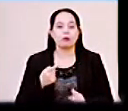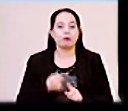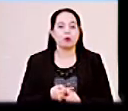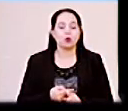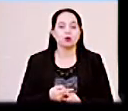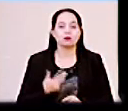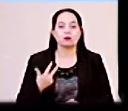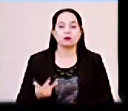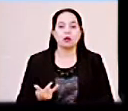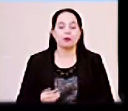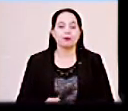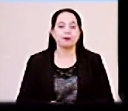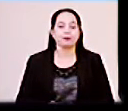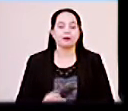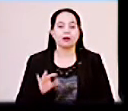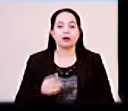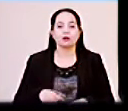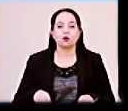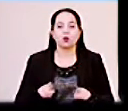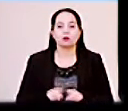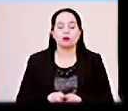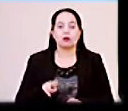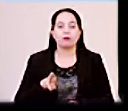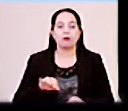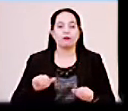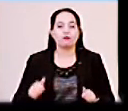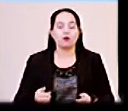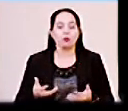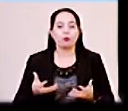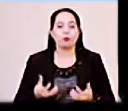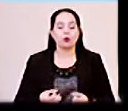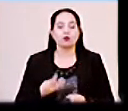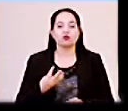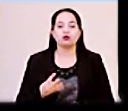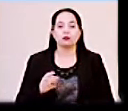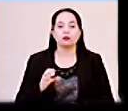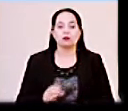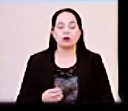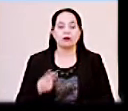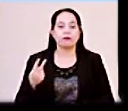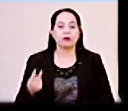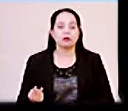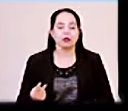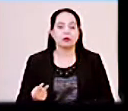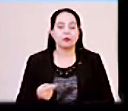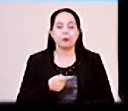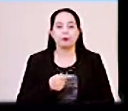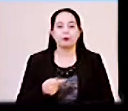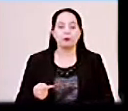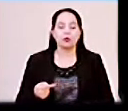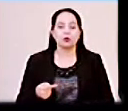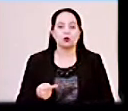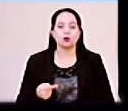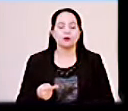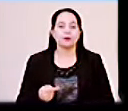плюс 3. И тогда по формуле получим 4c квадрат минус